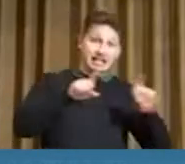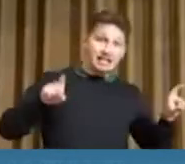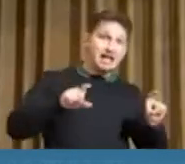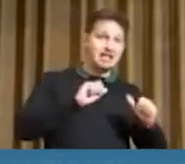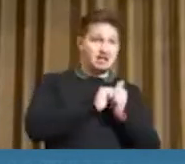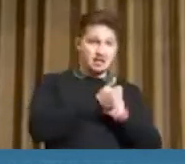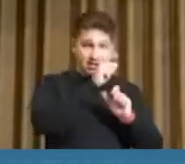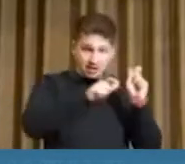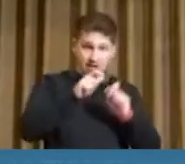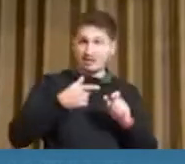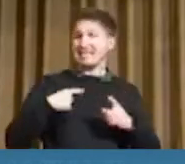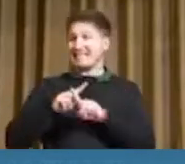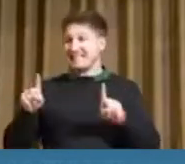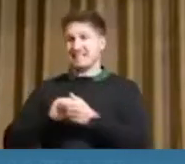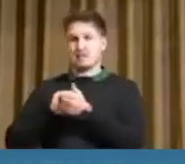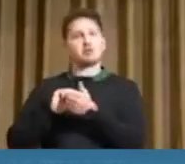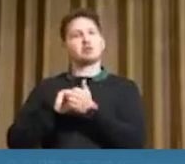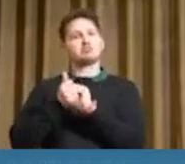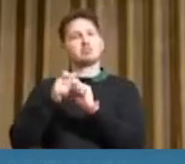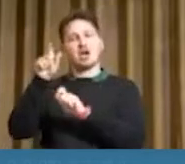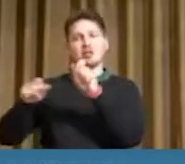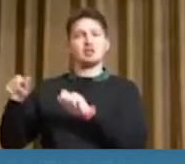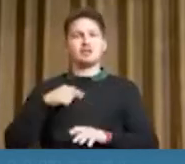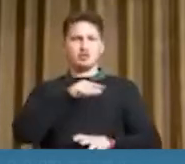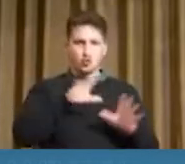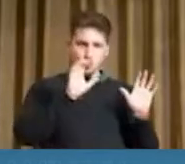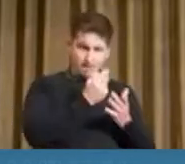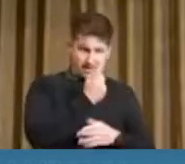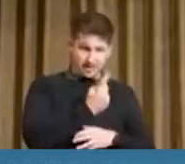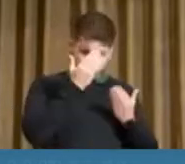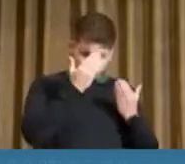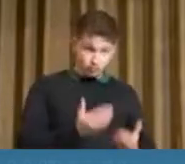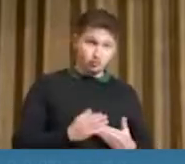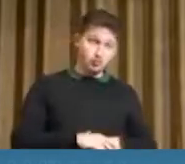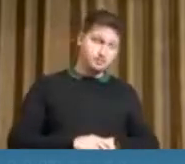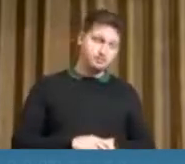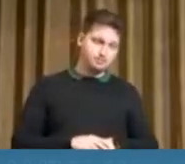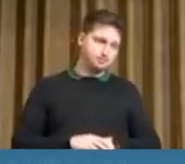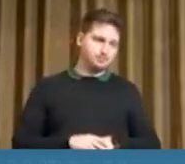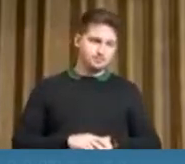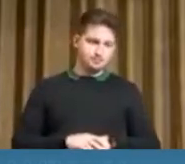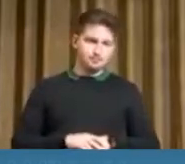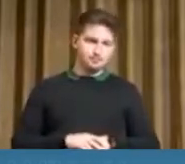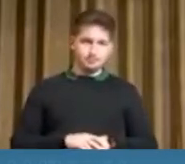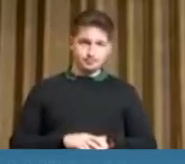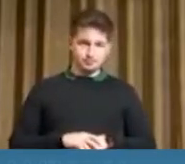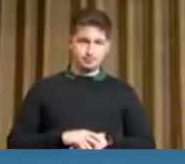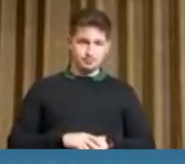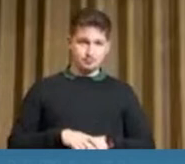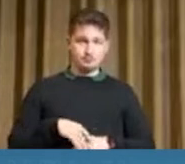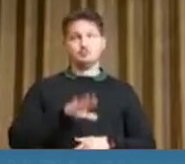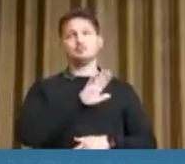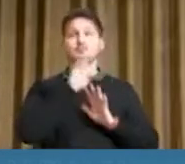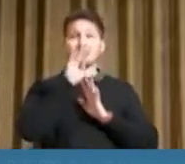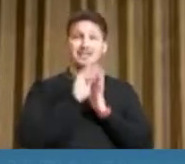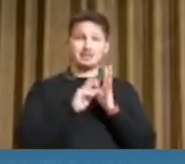Kohorte 1, wie gesagt, ganz wichtig und das ist auch im Verständnis der Daten zu beachten, dass wir